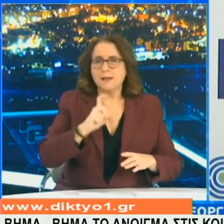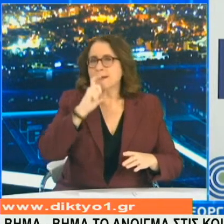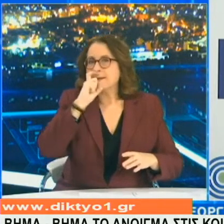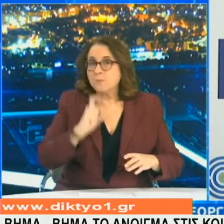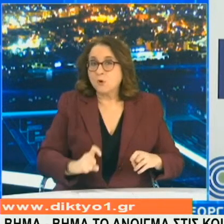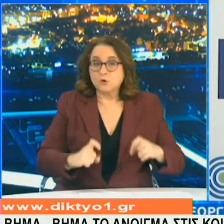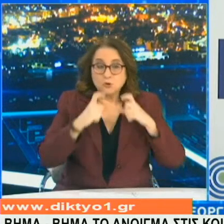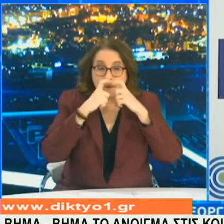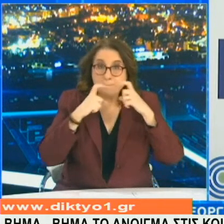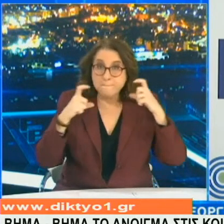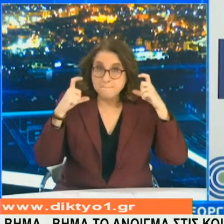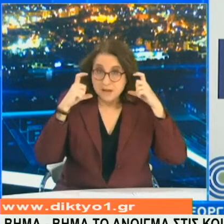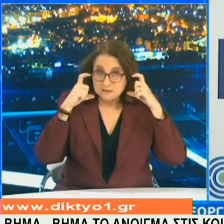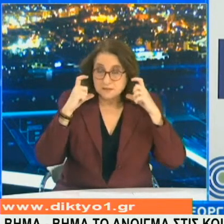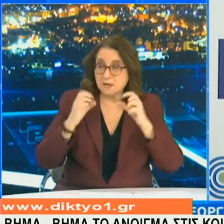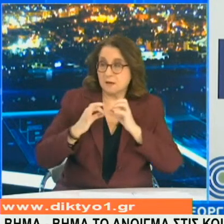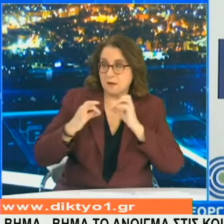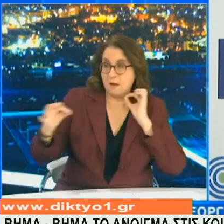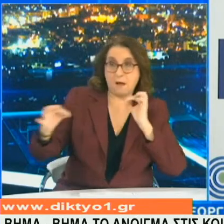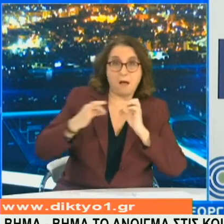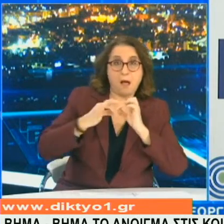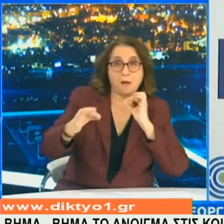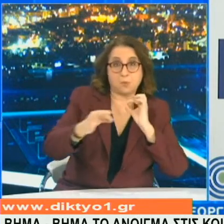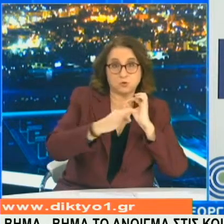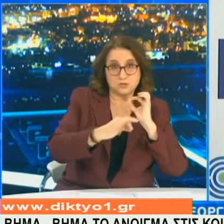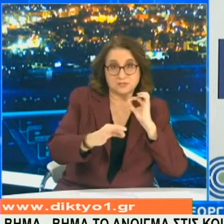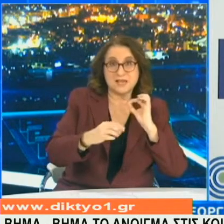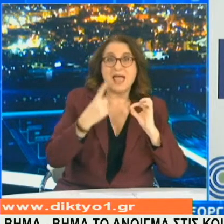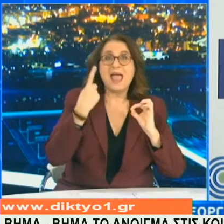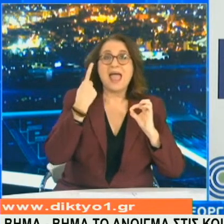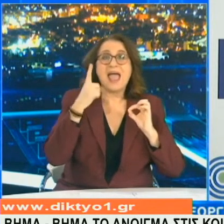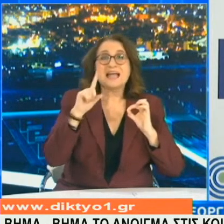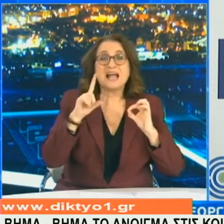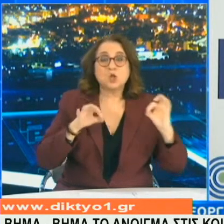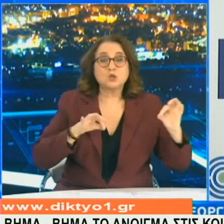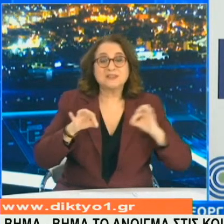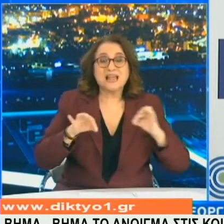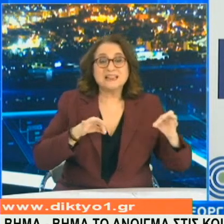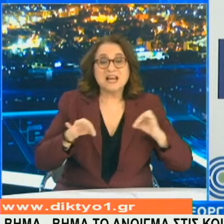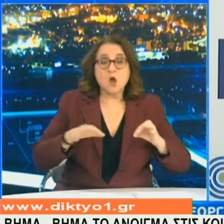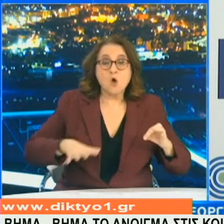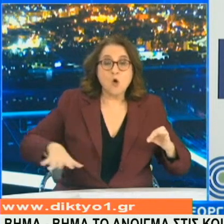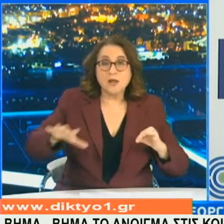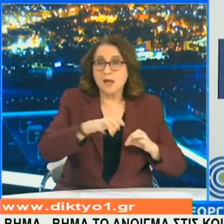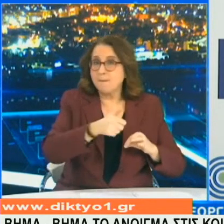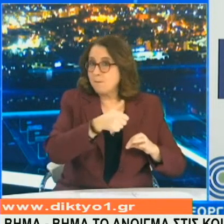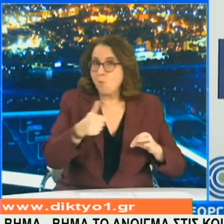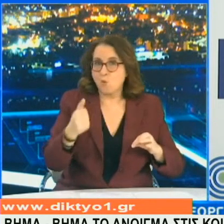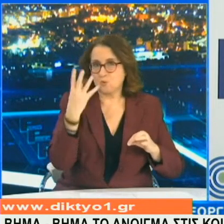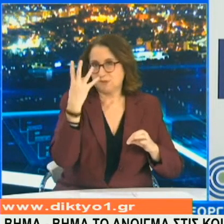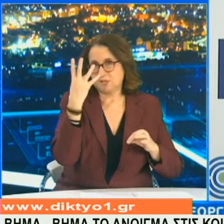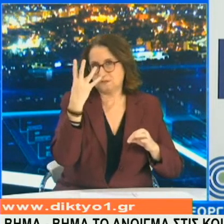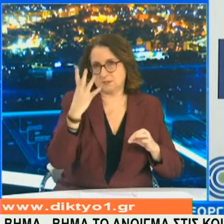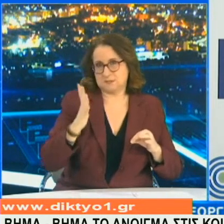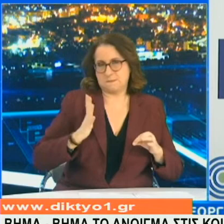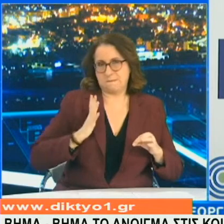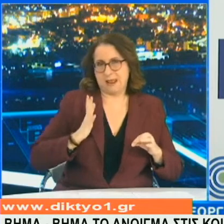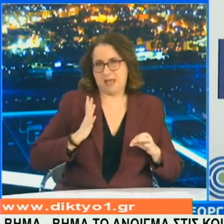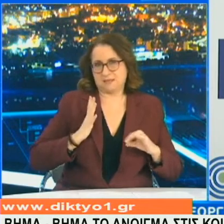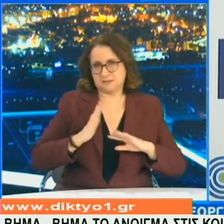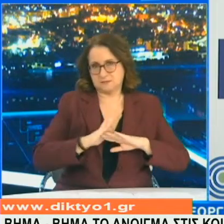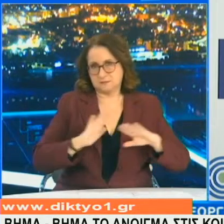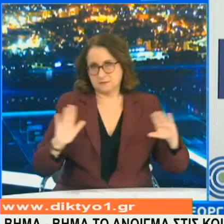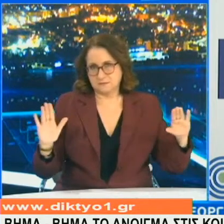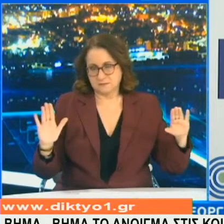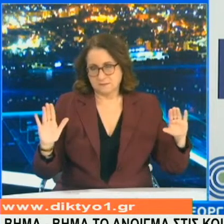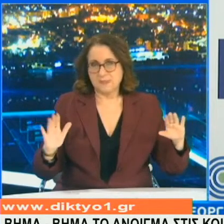οι αναγκαίες αποστάσεις στα έως 100 τετραγωνικά μέτρα έως 4 πελάτες και για τα